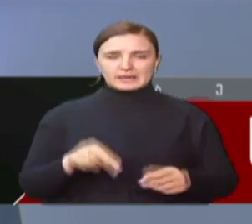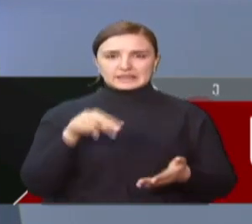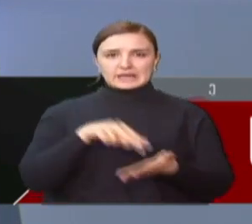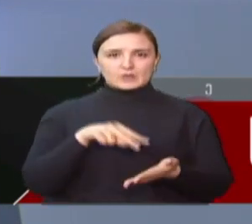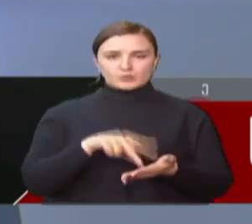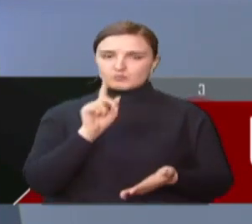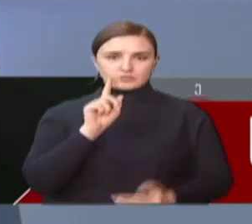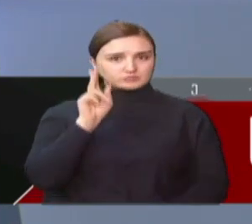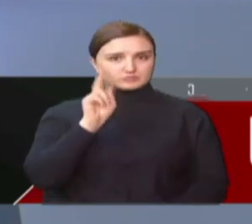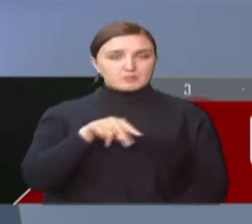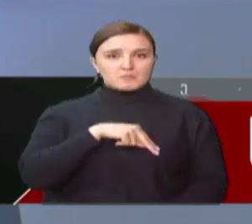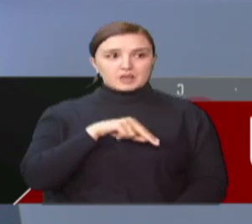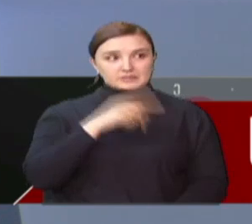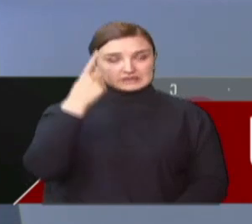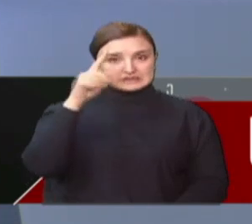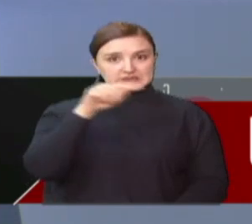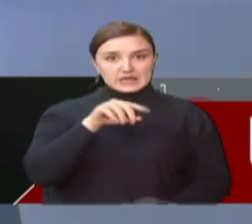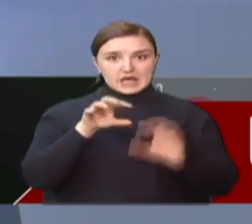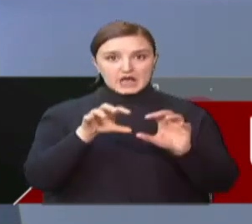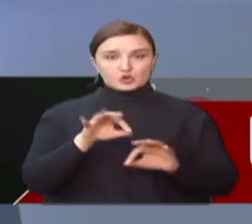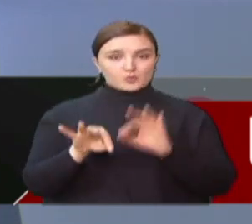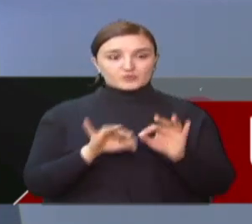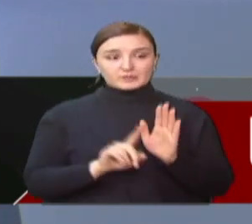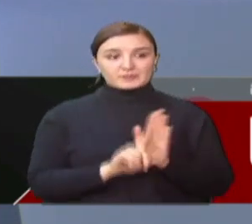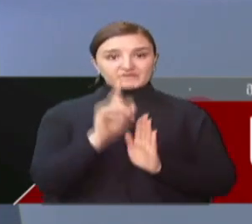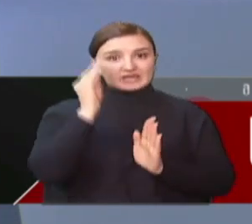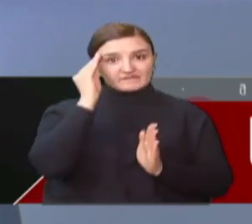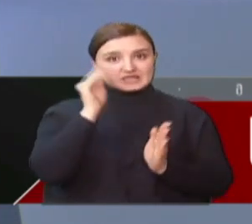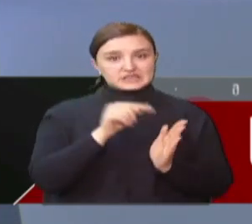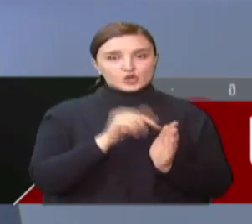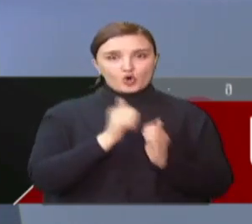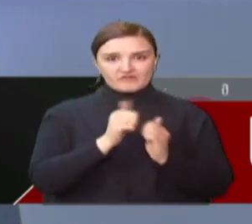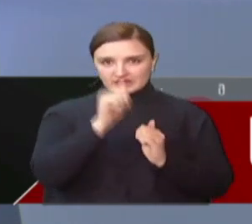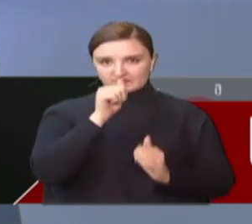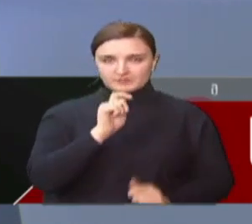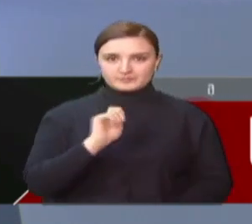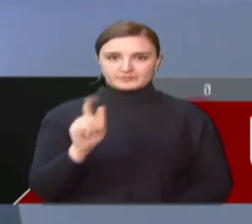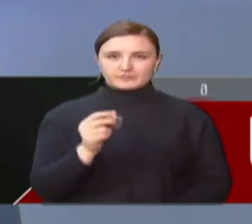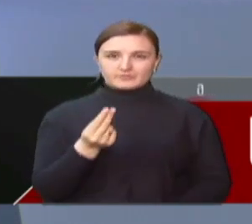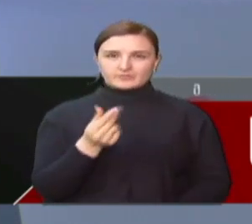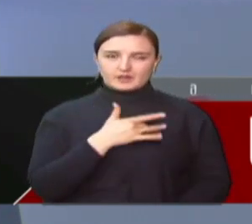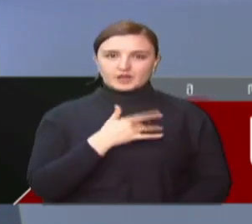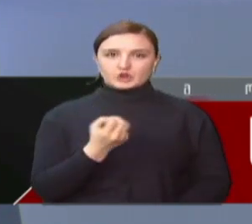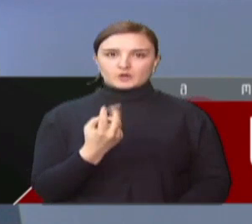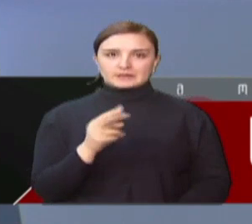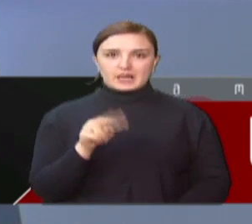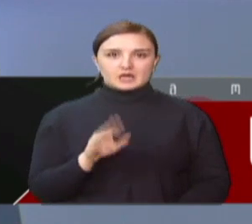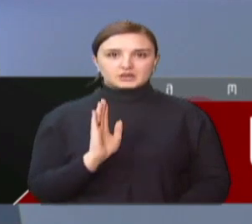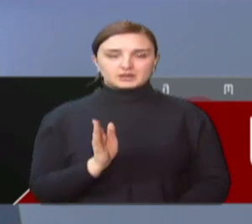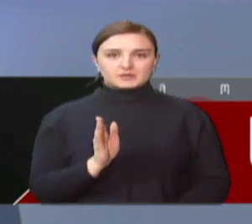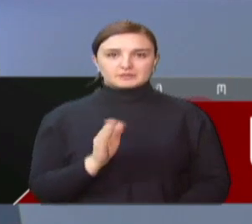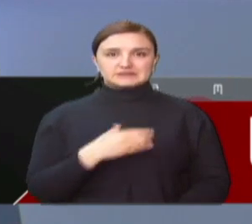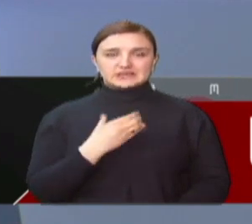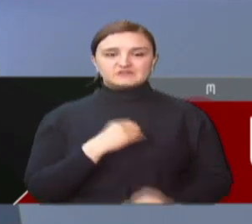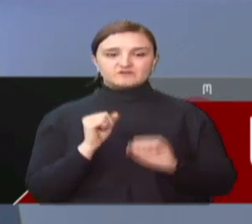gerut snobiat unca parlamentul inițirebule canon proiectis tavda pirul versieși covalt pe urat gada sahtali tanha da ahlobi tormet larși adgenda.